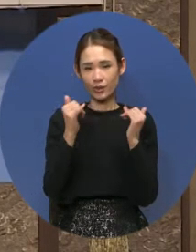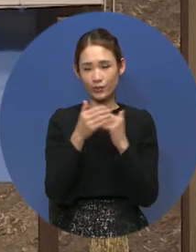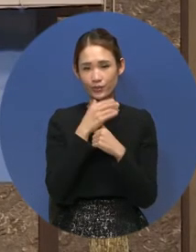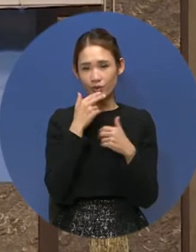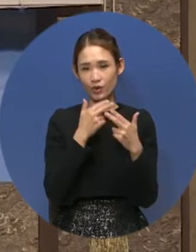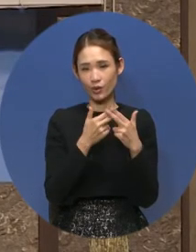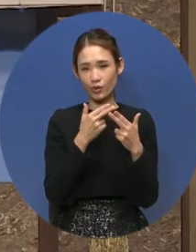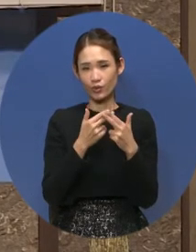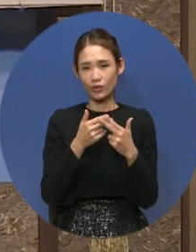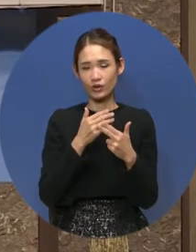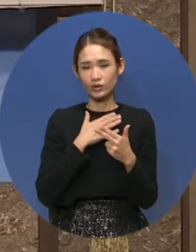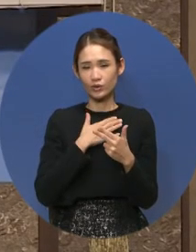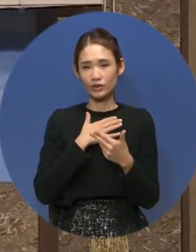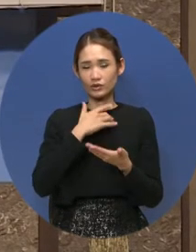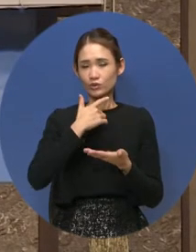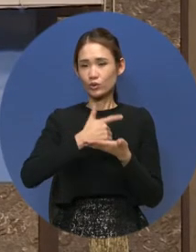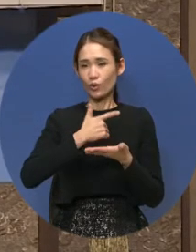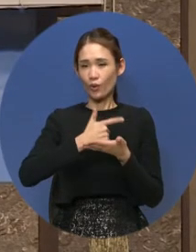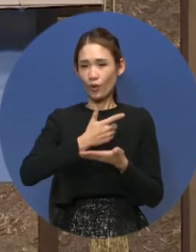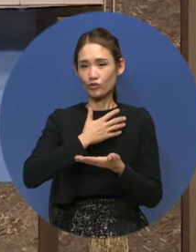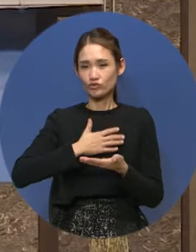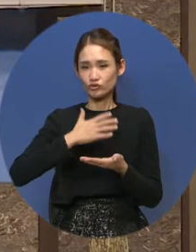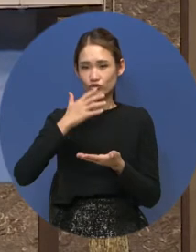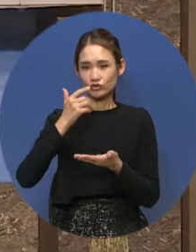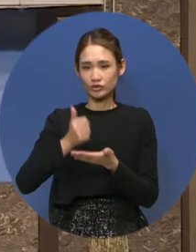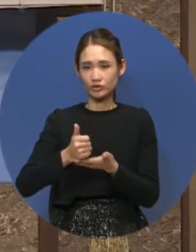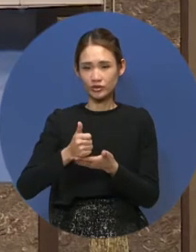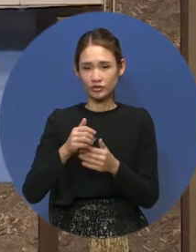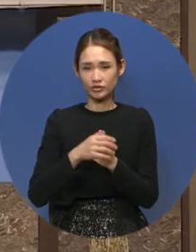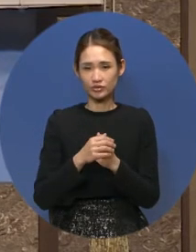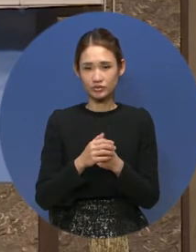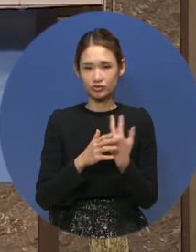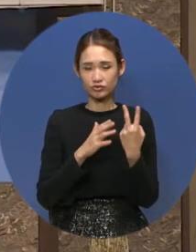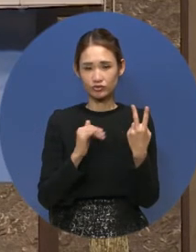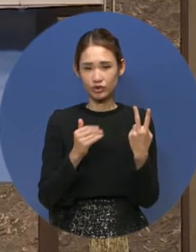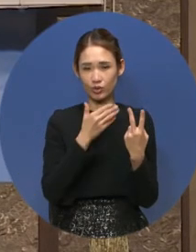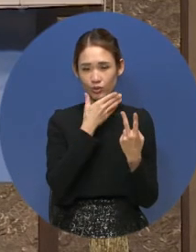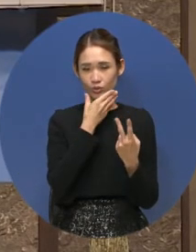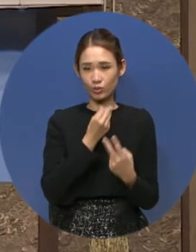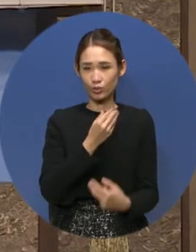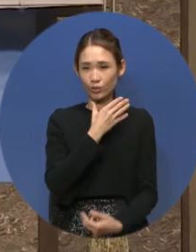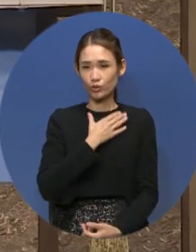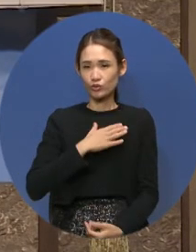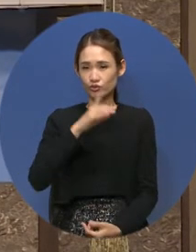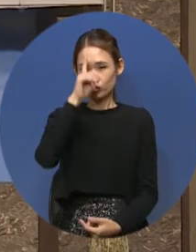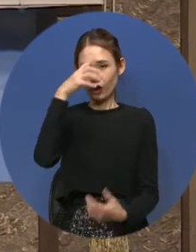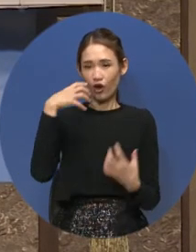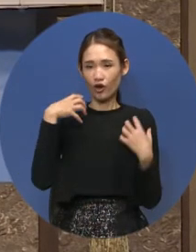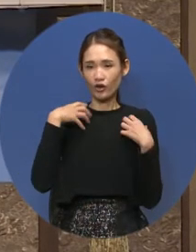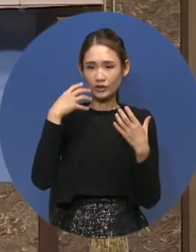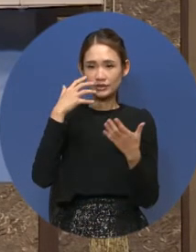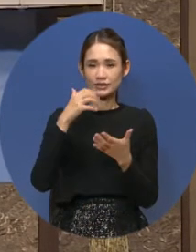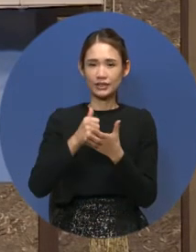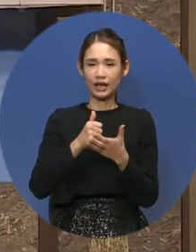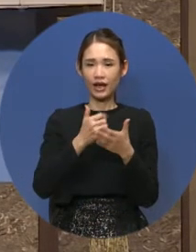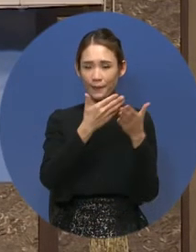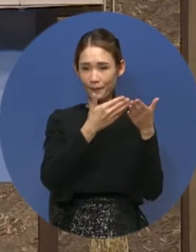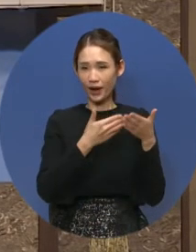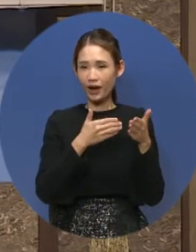서울사회복지사협의회에서 네. 저와 또 노원구청장 두 사람을 이제 복지구청장상으로